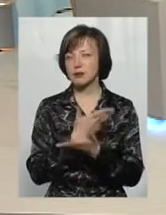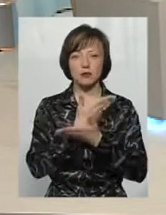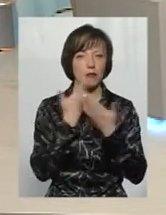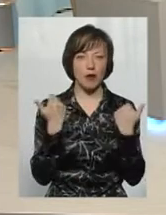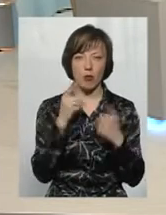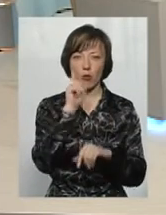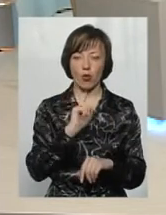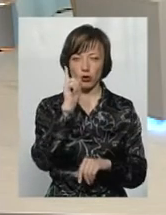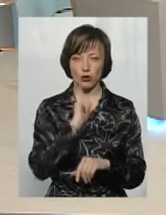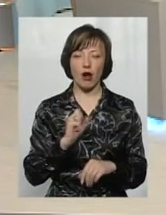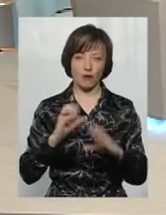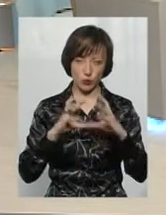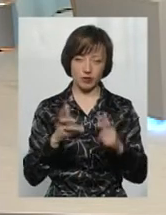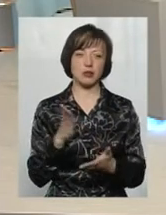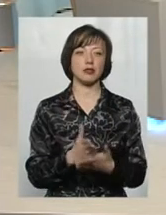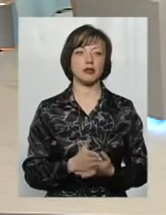попрошу. Немає такого.